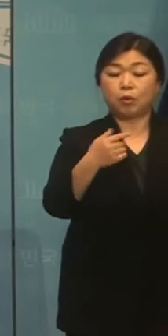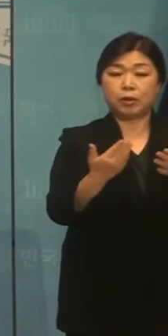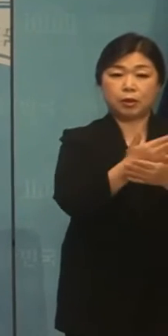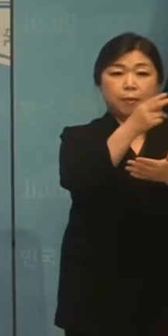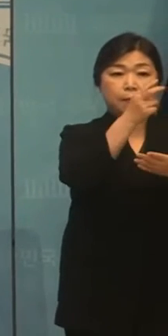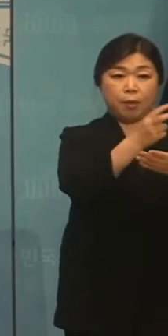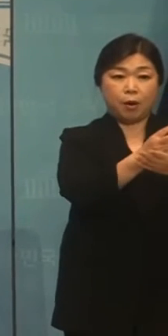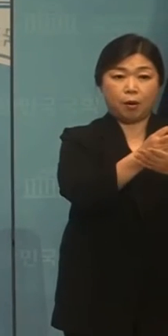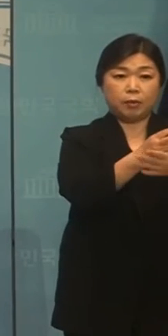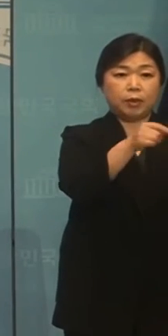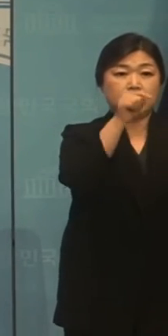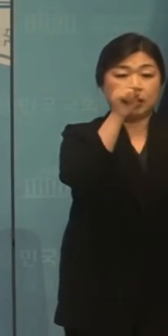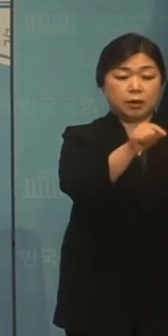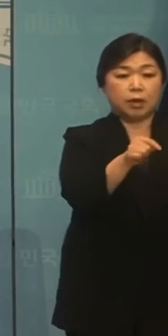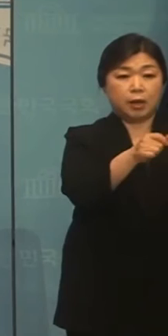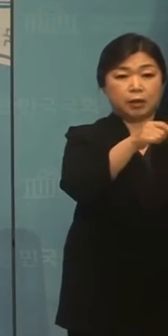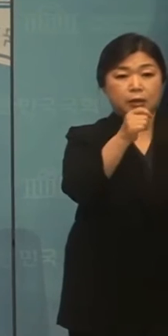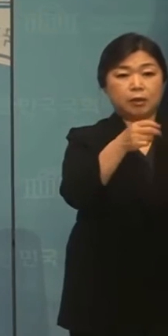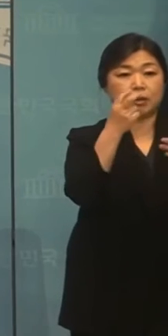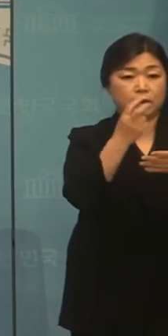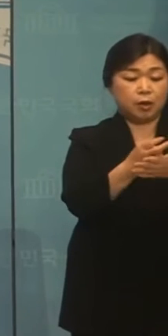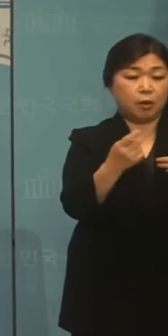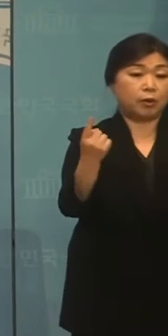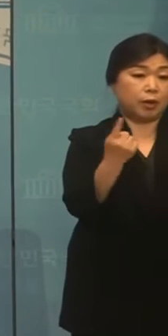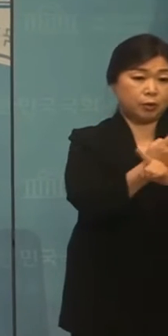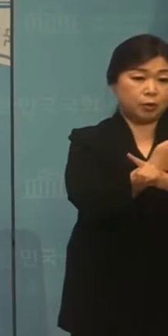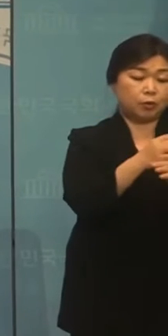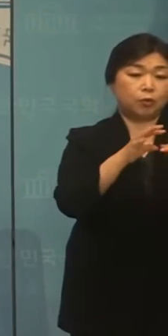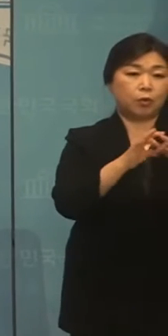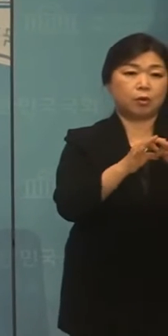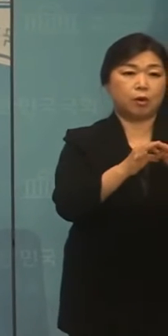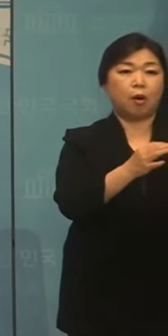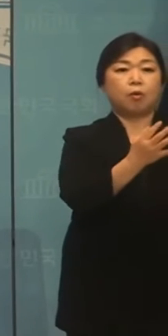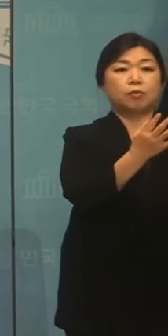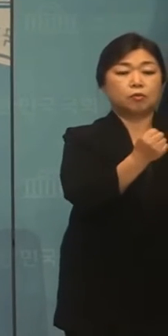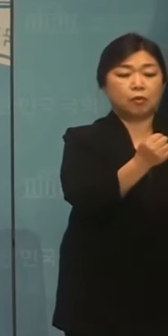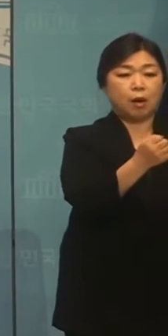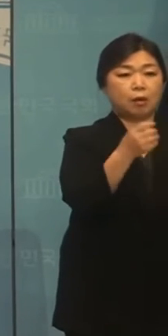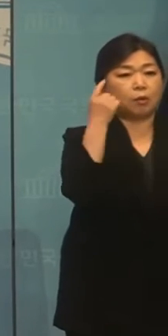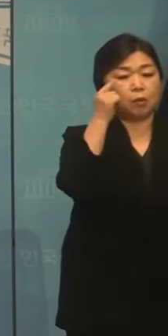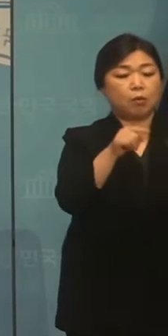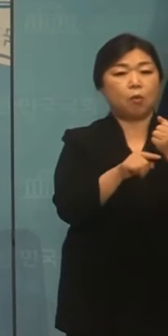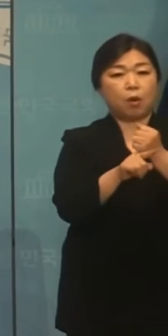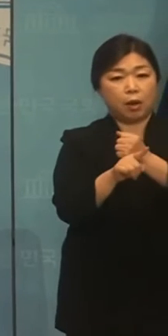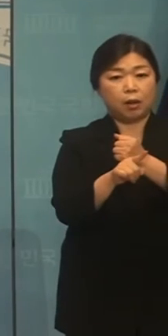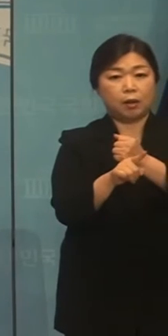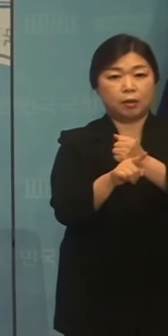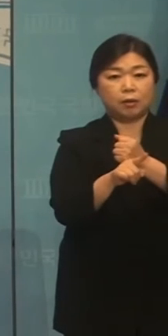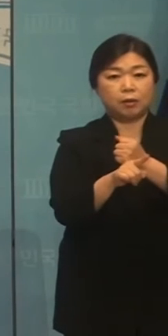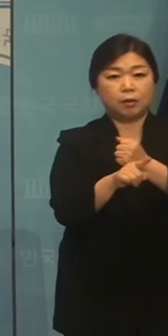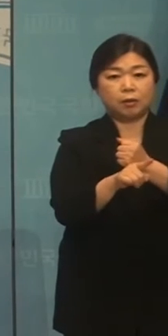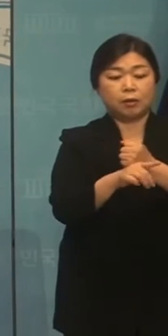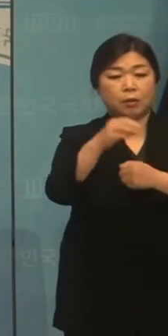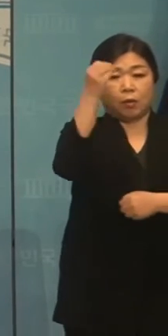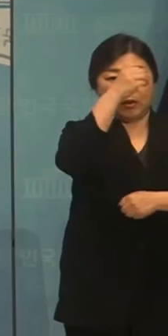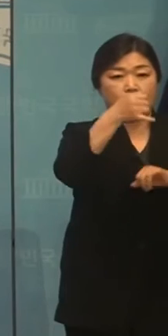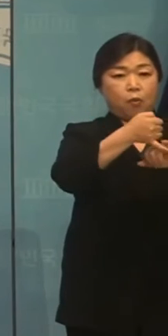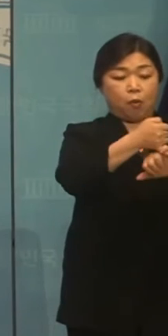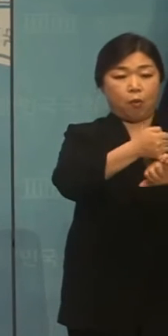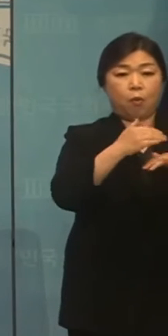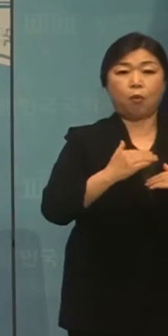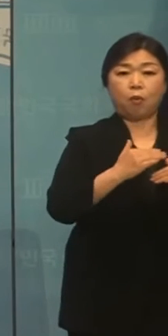영재교육진흥법 시행령 개정을 해서 수학과 과학의 고교 필수